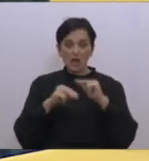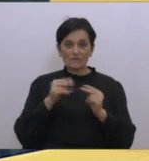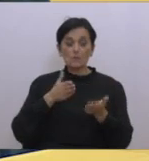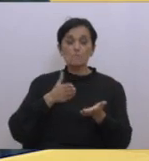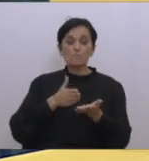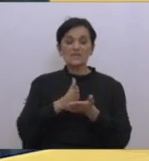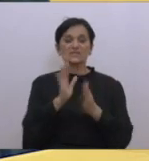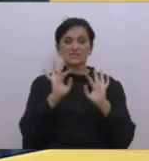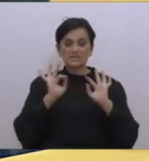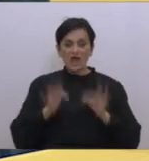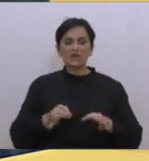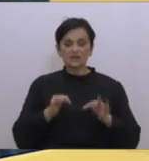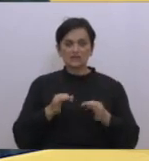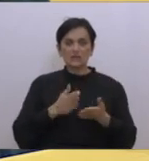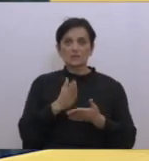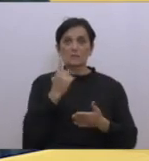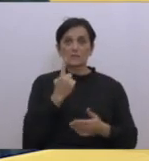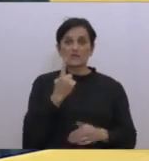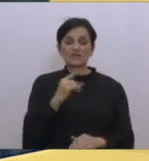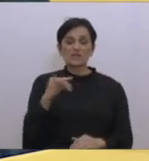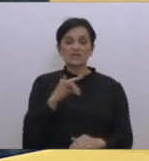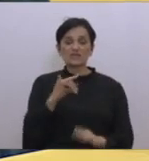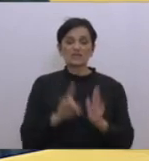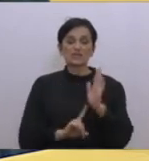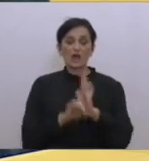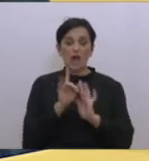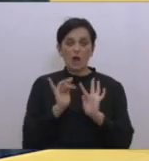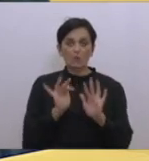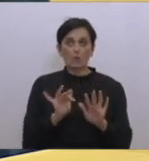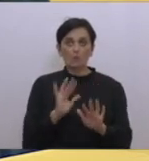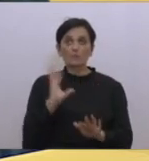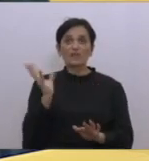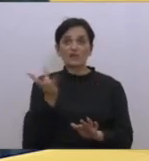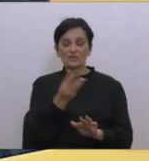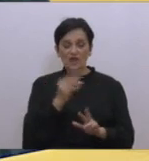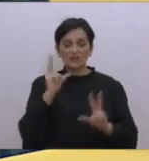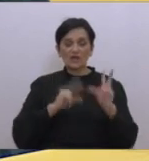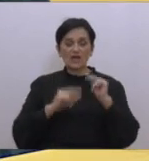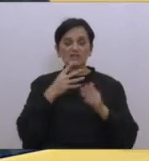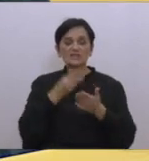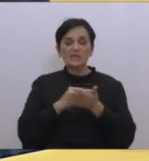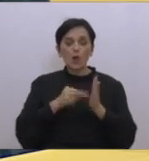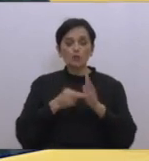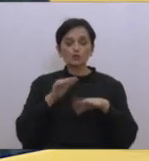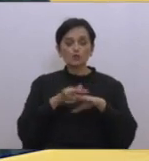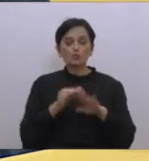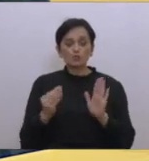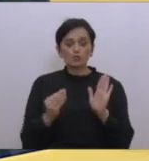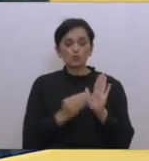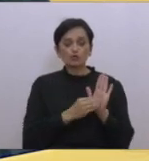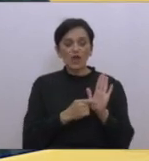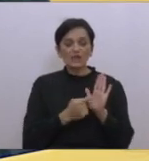და მიზანმიმართული იქნებოდა, რომ 1 იანვრიდან აგვემოქმედებინა და ყველას გაეთვალისწინებინა საკუთარ ბიუჯეტში ის ასიგნებები,